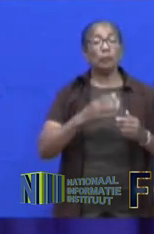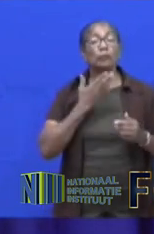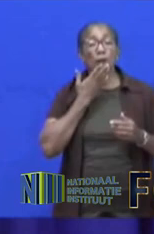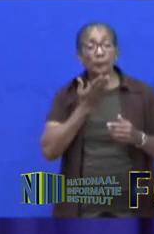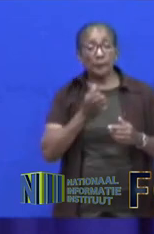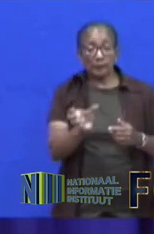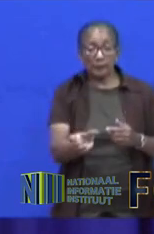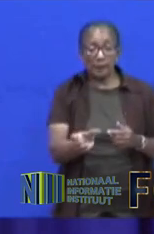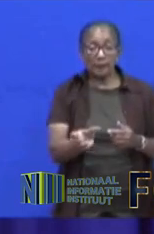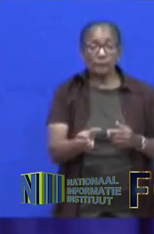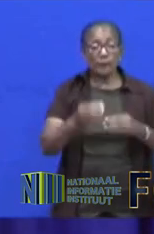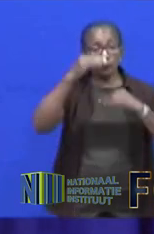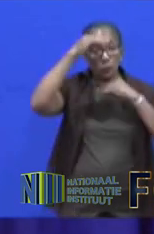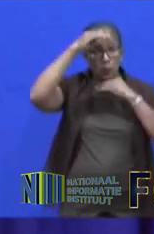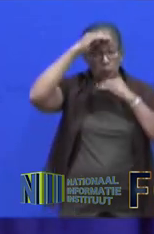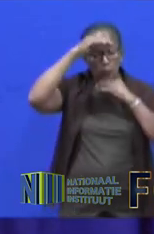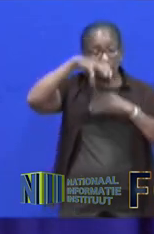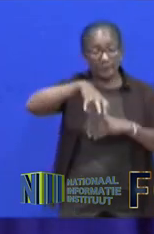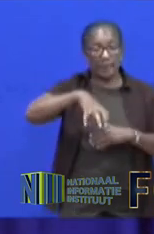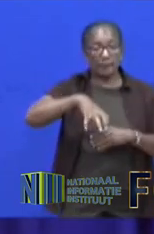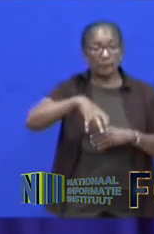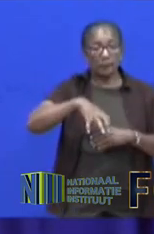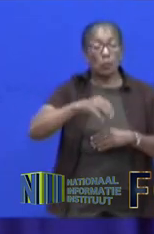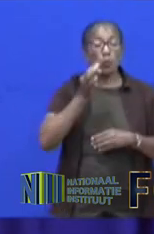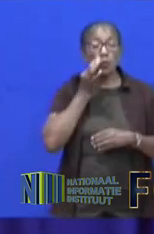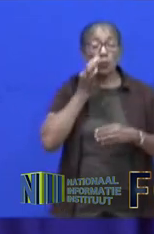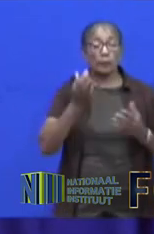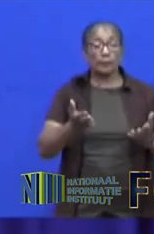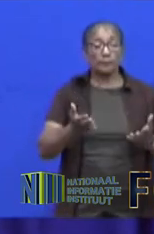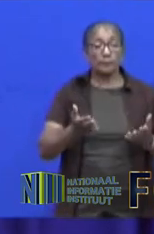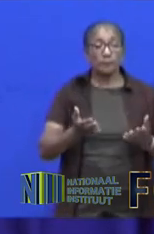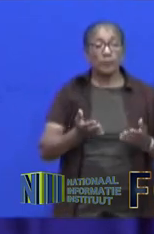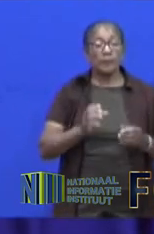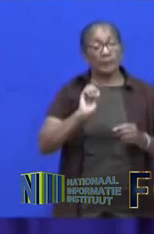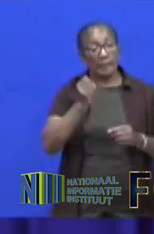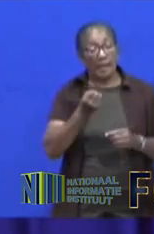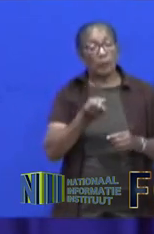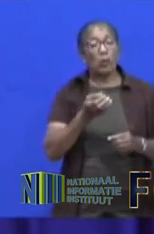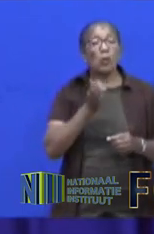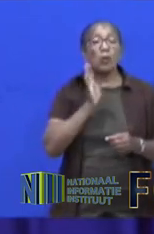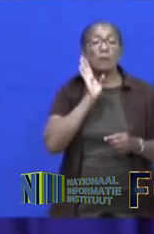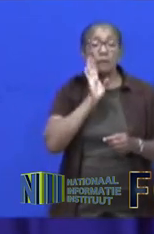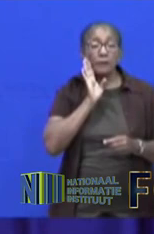Dankjewel. Zuidelijk deel van de hoofdstad woonachtig zijn. Dus ik vraag